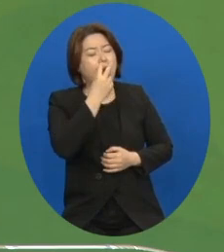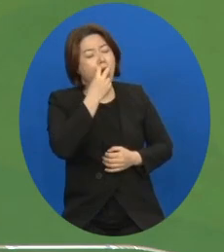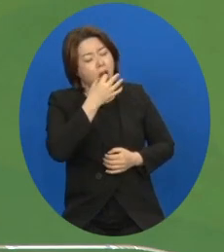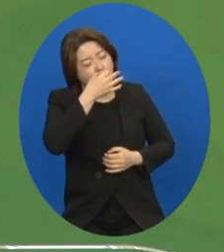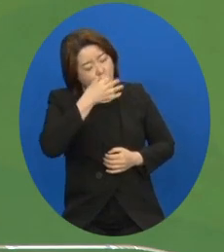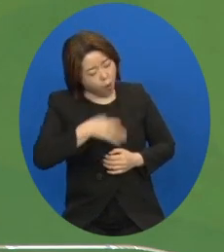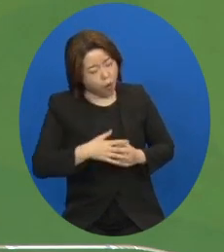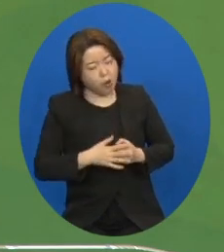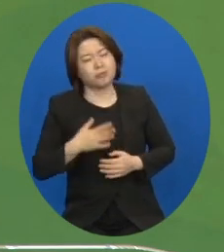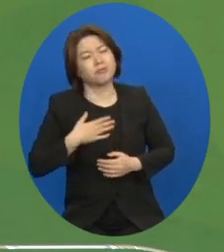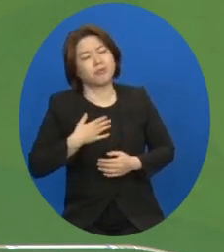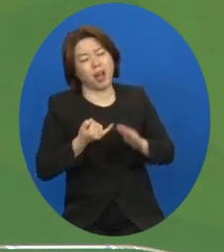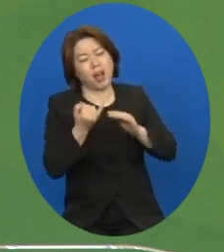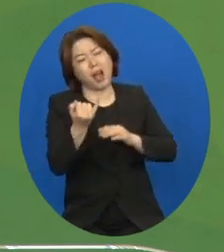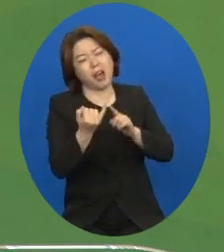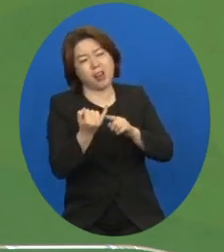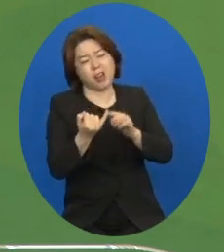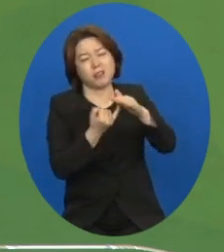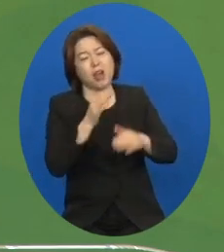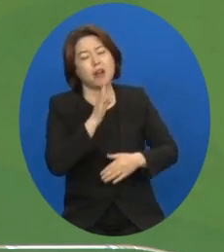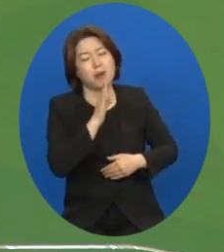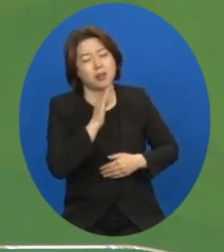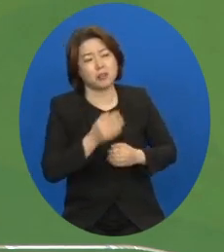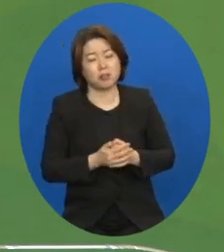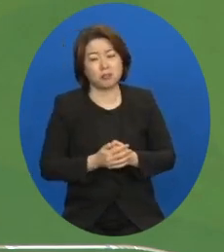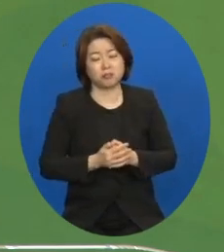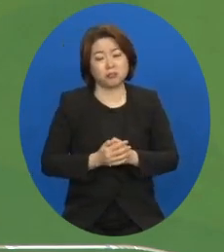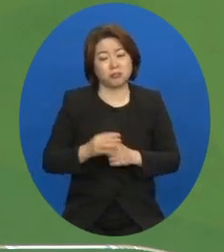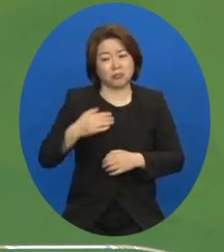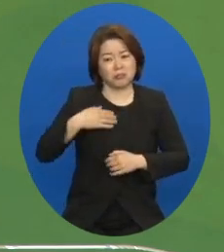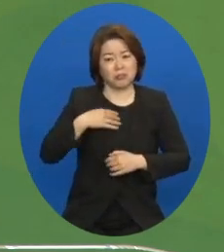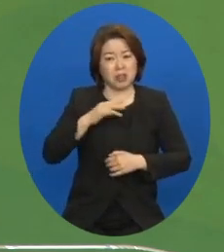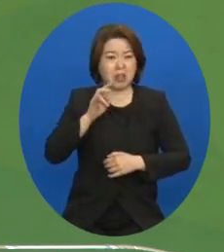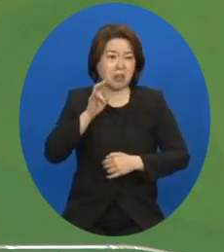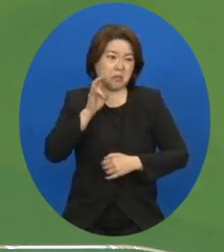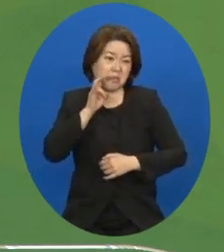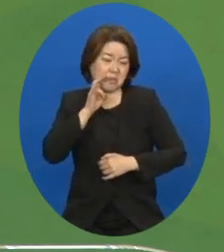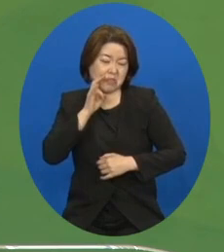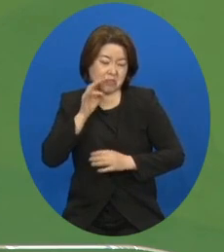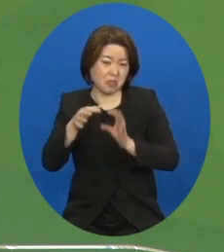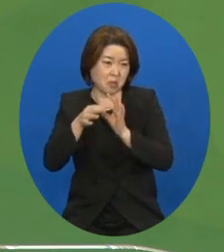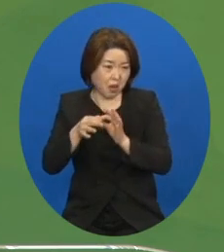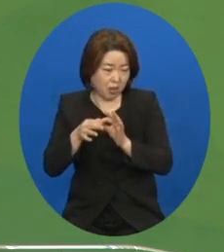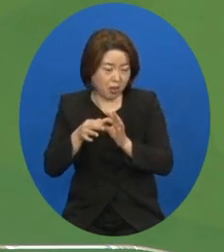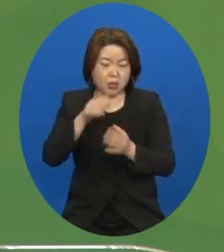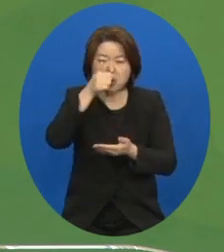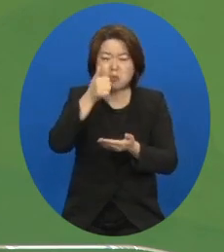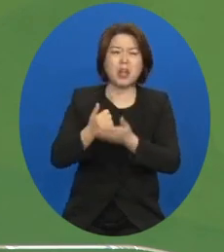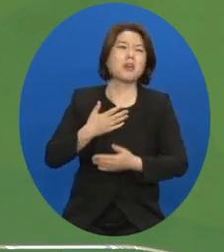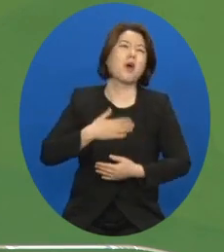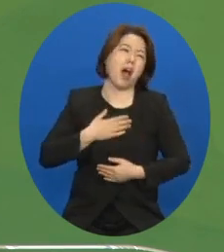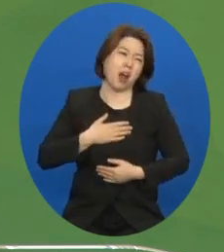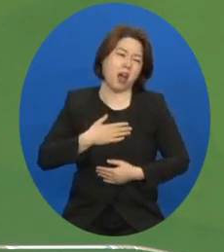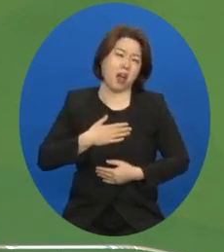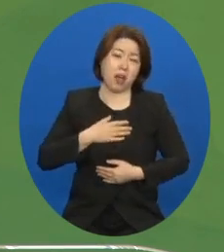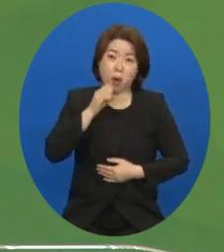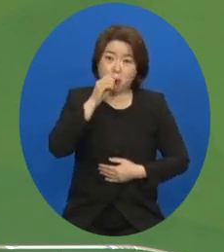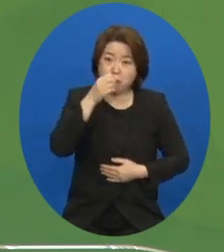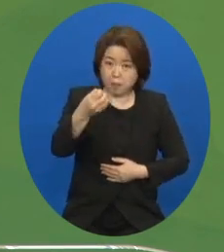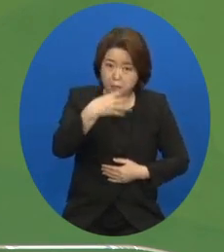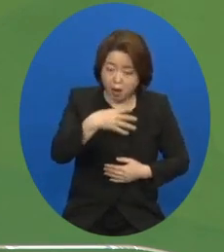사랑하며 자신의 행동이 아내에게 죄인 것을 안다고 고백하였습니다. 그 친구에게